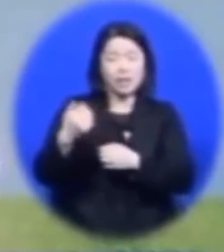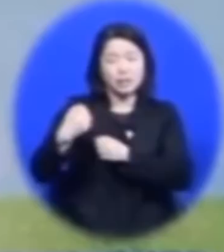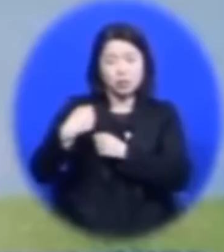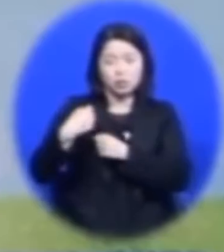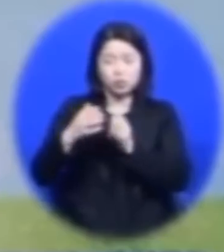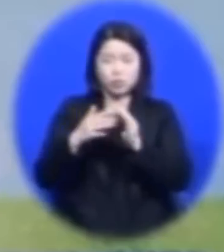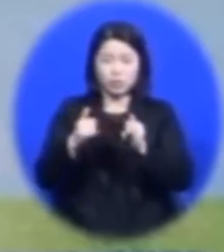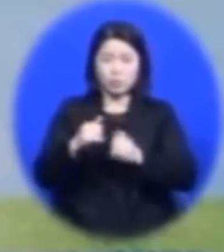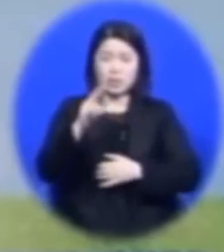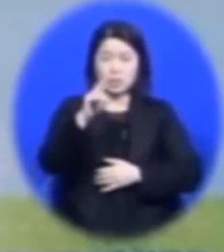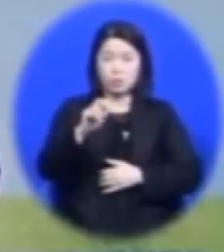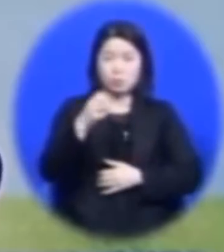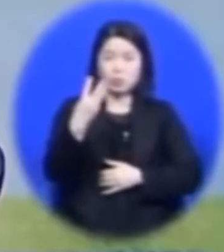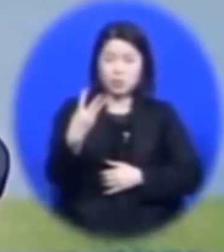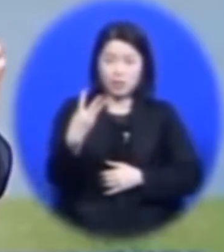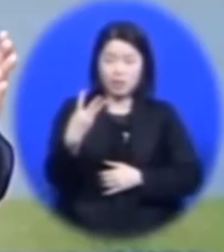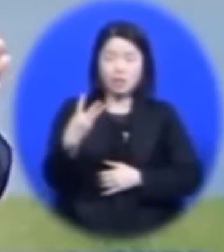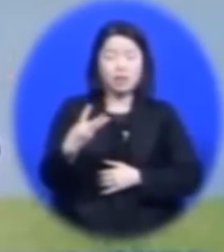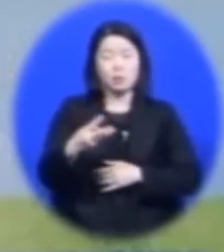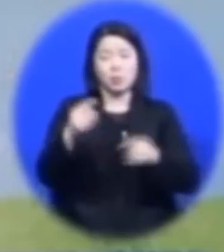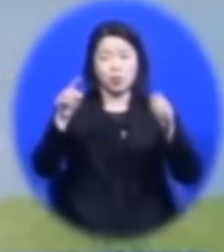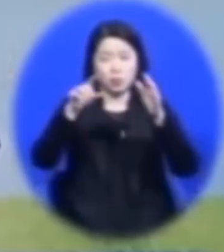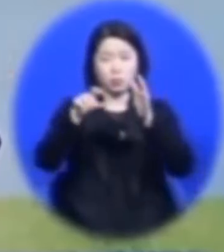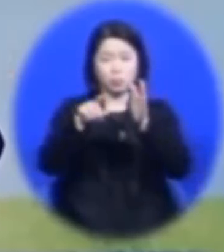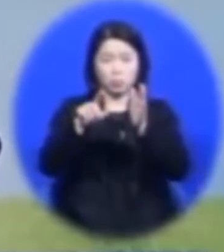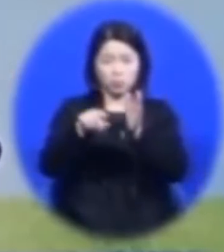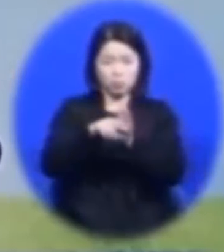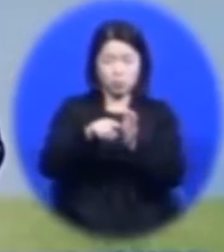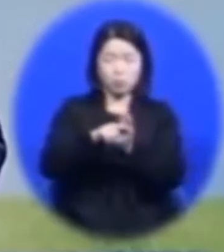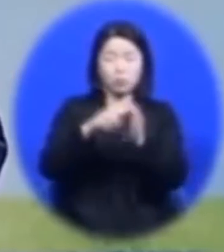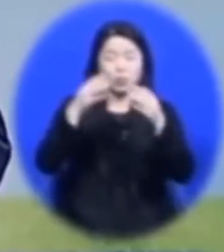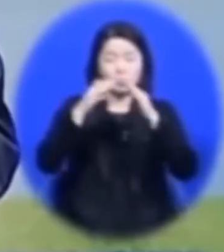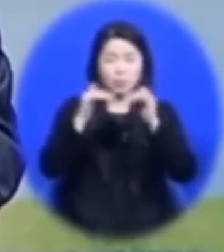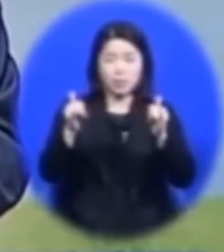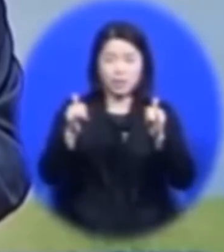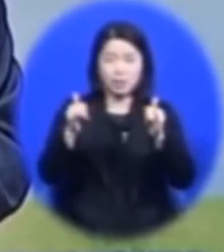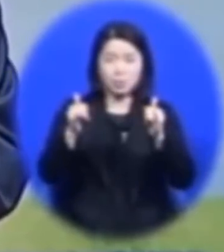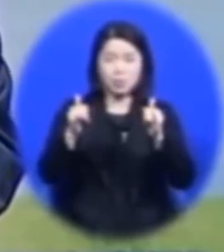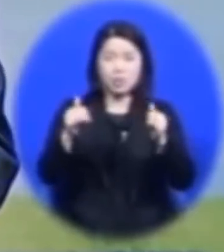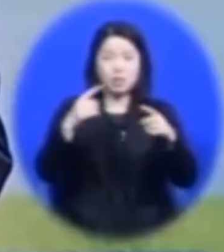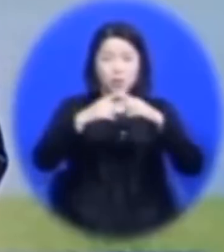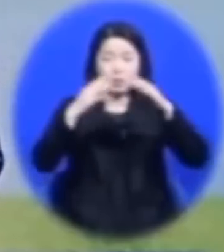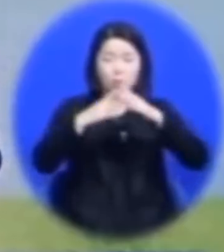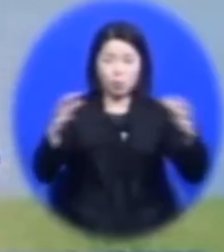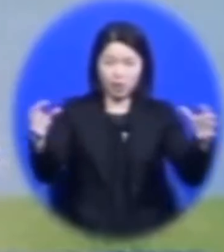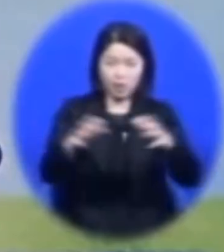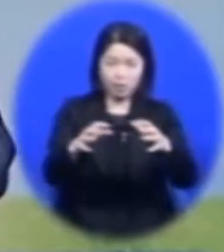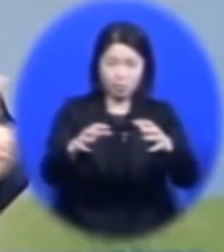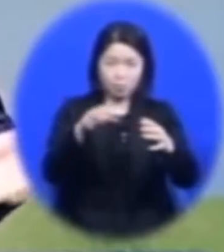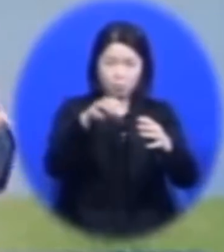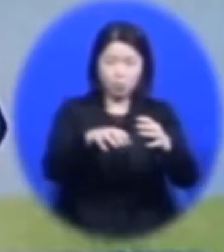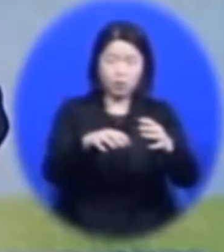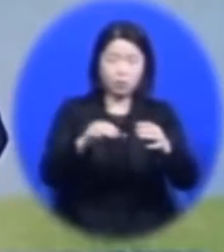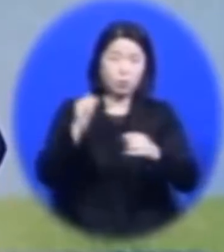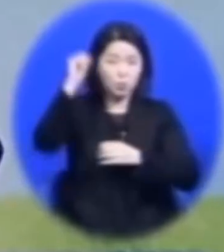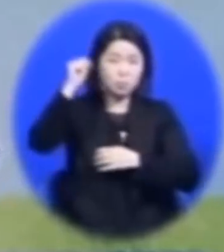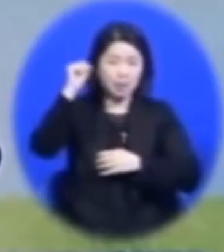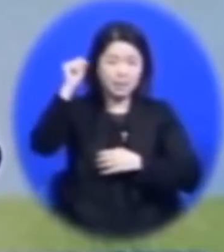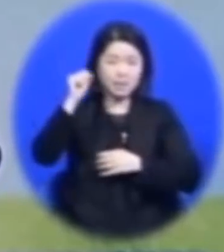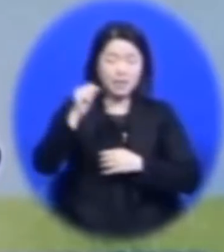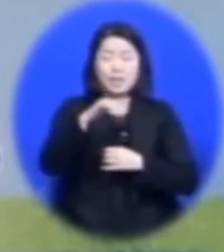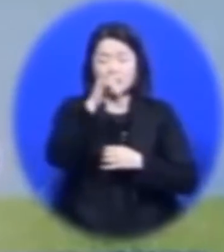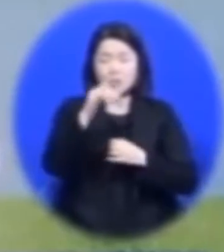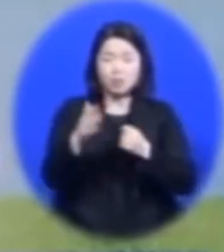23명에 기독교인들을 예배당에 몰아놓고 만세 사건을 일으켰다고 해서 예배당에 불을 질러서